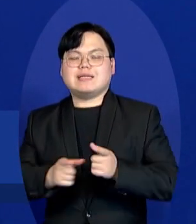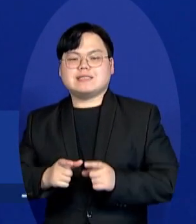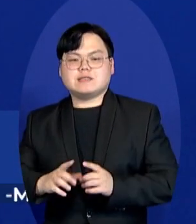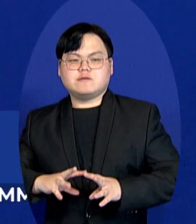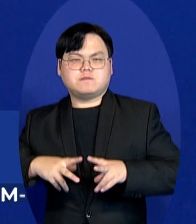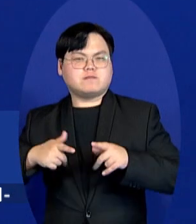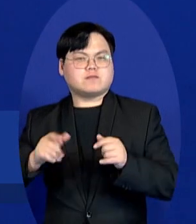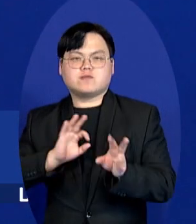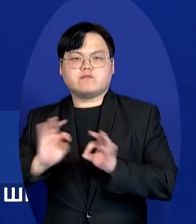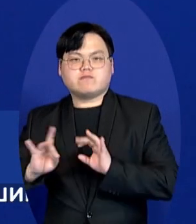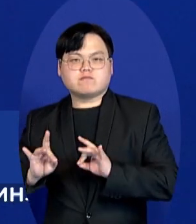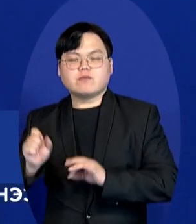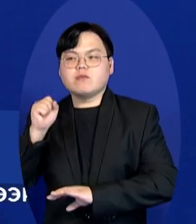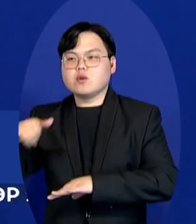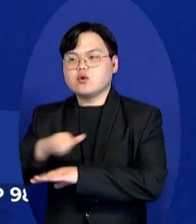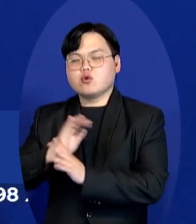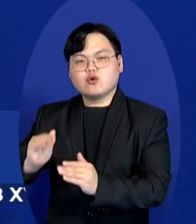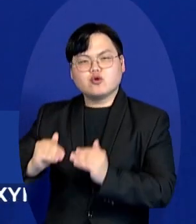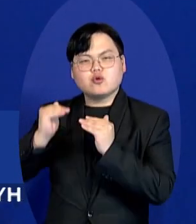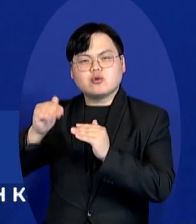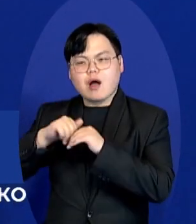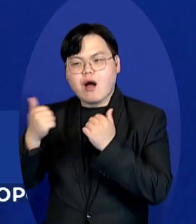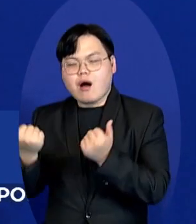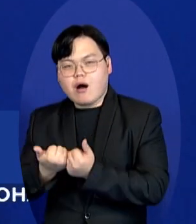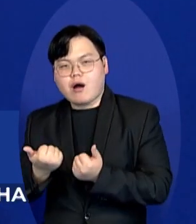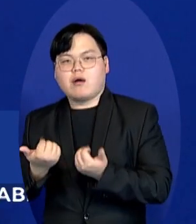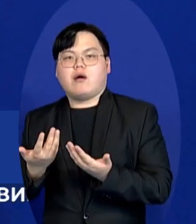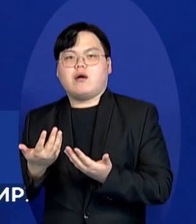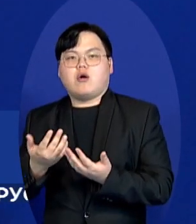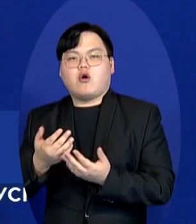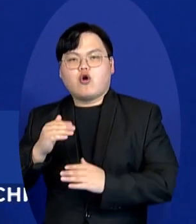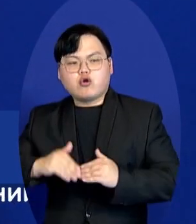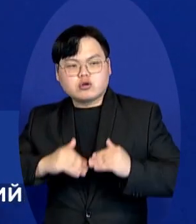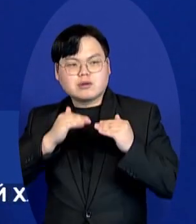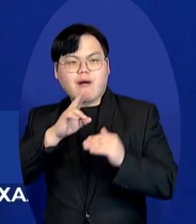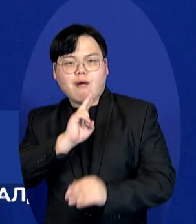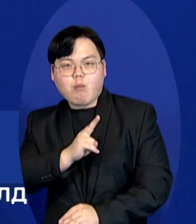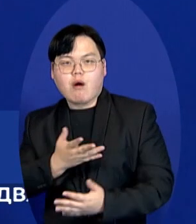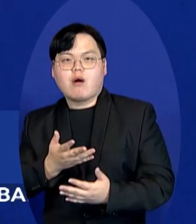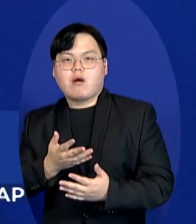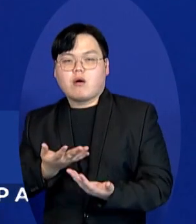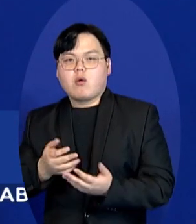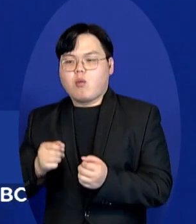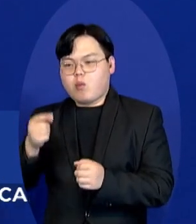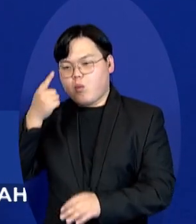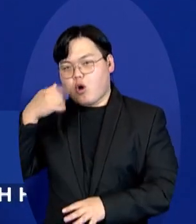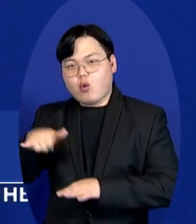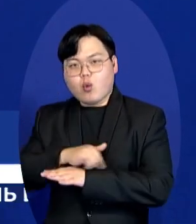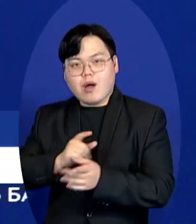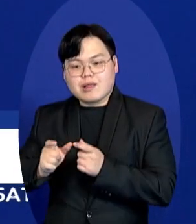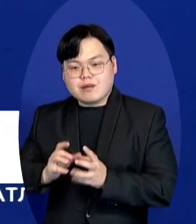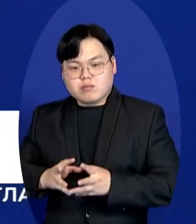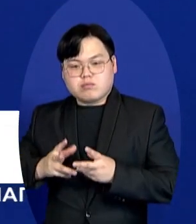Тухайлх юм бол Америк нэгдсэн улсын хөгжлийн агентлаг, хөгжлийн санхүүгийн корпорац зэрэг төсөл хөтөлбөрүүд нь цар тахлын дараах Монголын эдийн засгийг